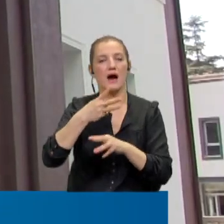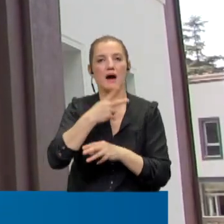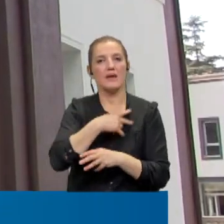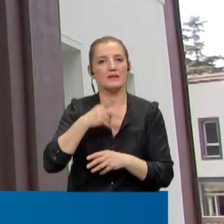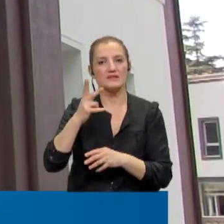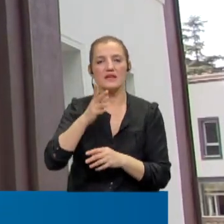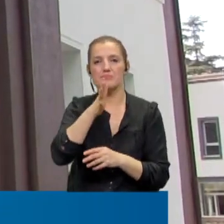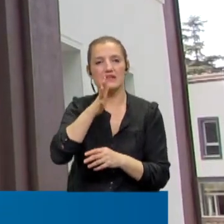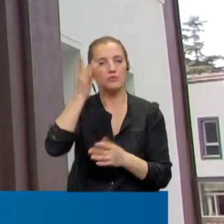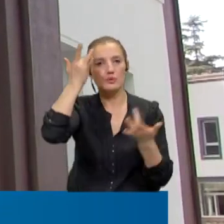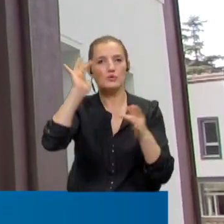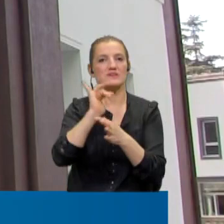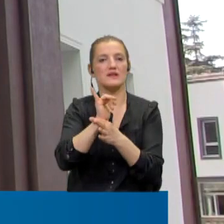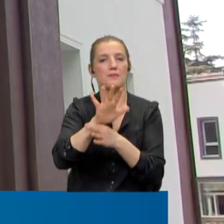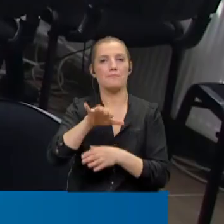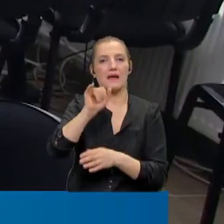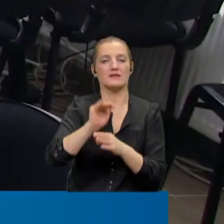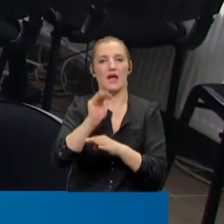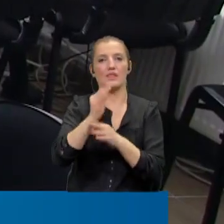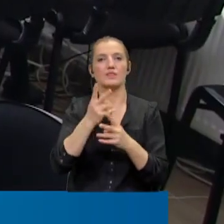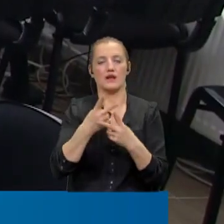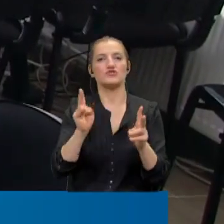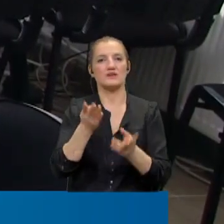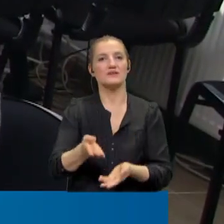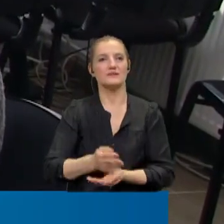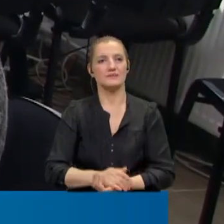Bilim Kültür ve Sanat merkezini hayata geçirdi